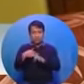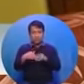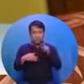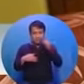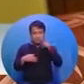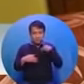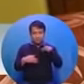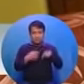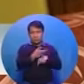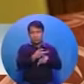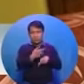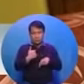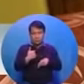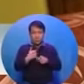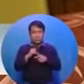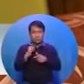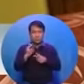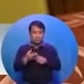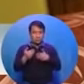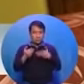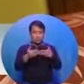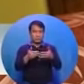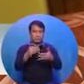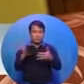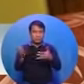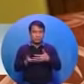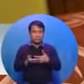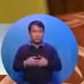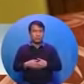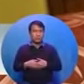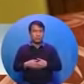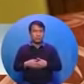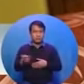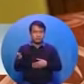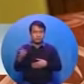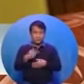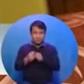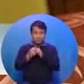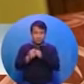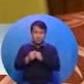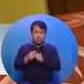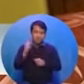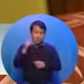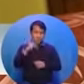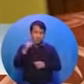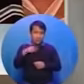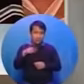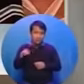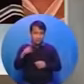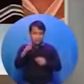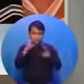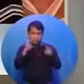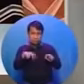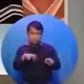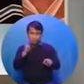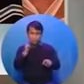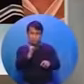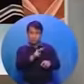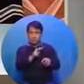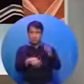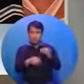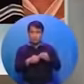ate. Itutuloy ko pa rin po. Okay, kasama din si ate ma'am, ano, na nagsasabing testigo raw siya, nakita raw siya, etc., etc.,